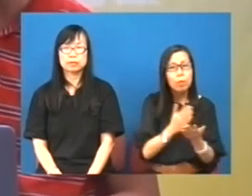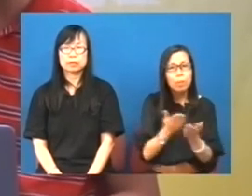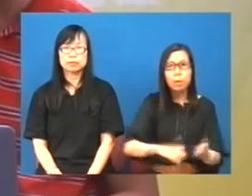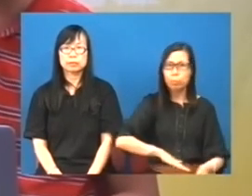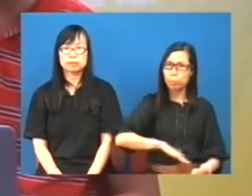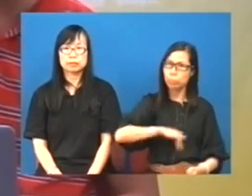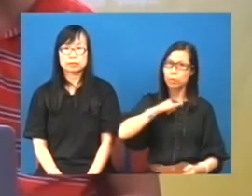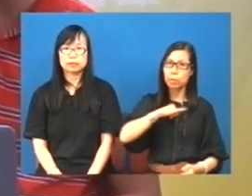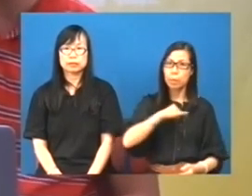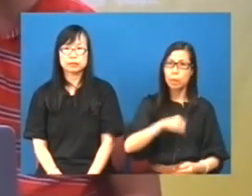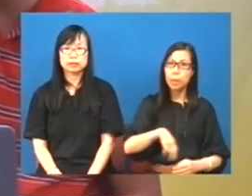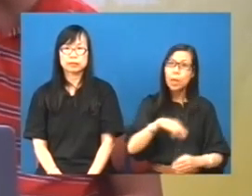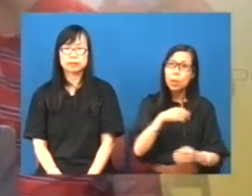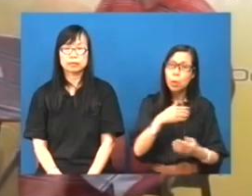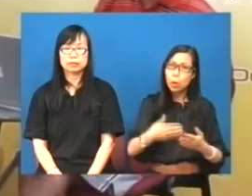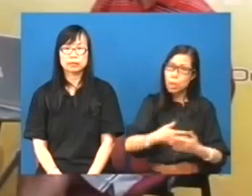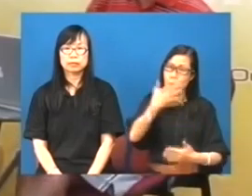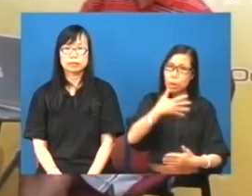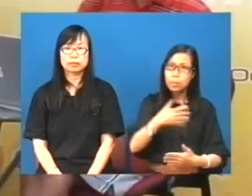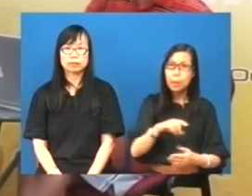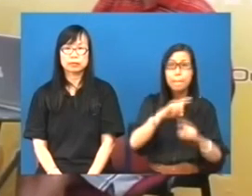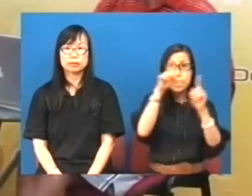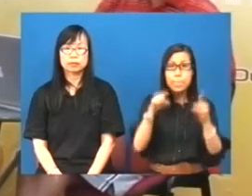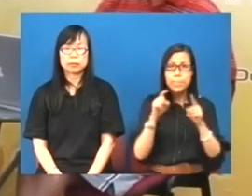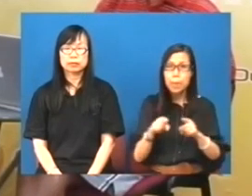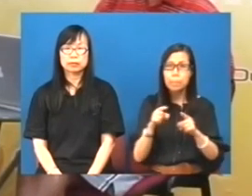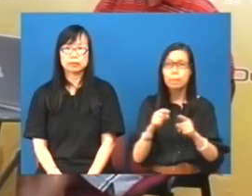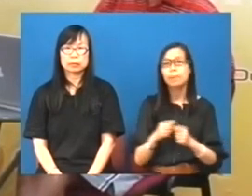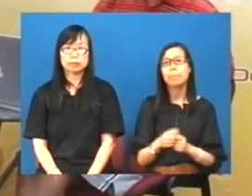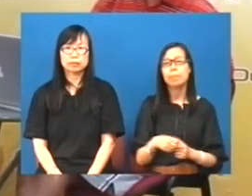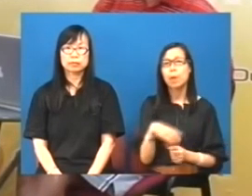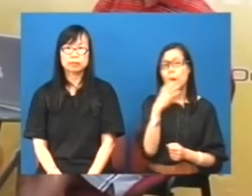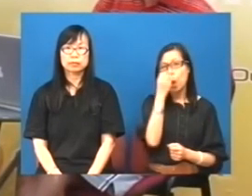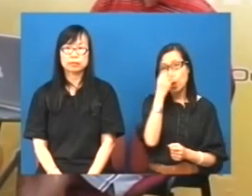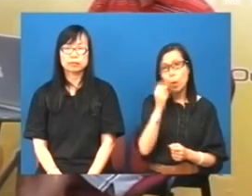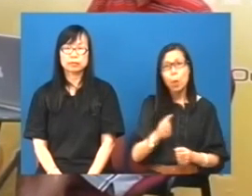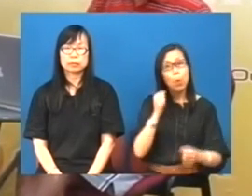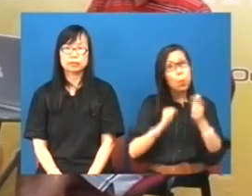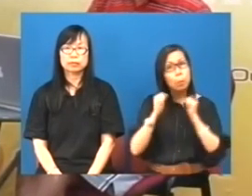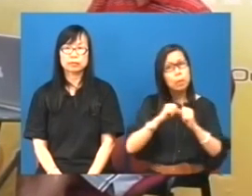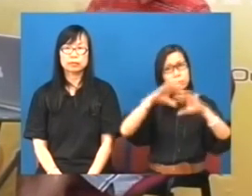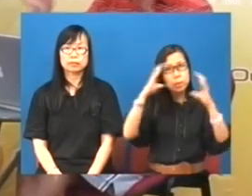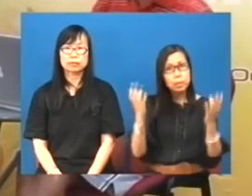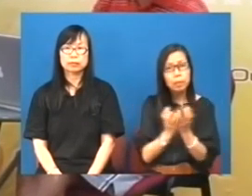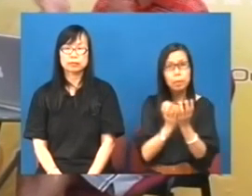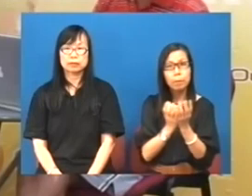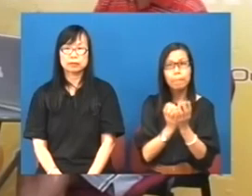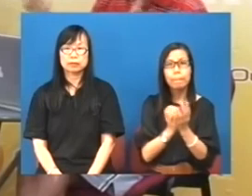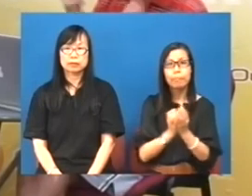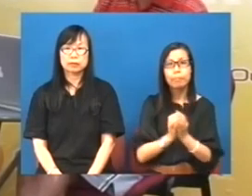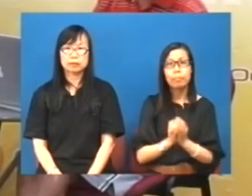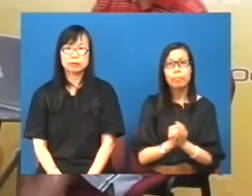的結構性的問題這一個我想是香港運動整個大的